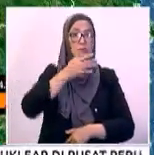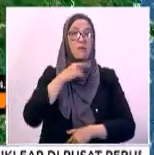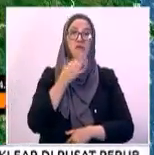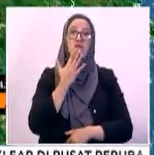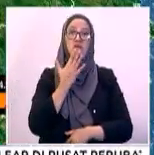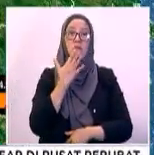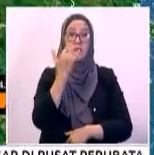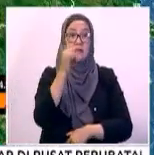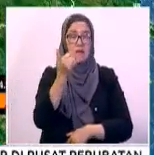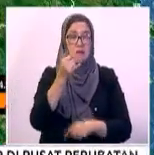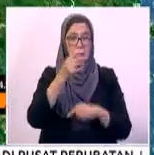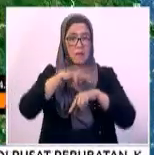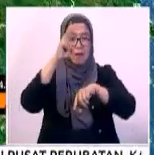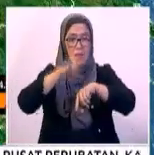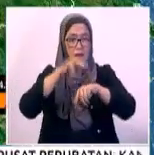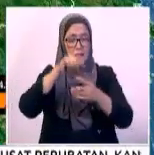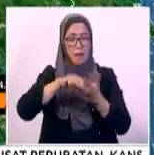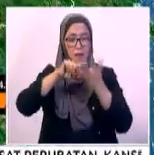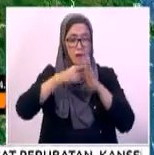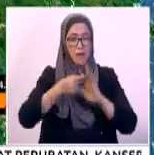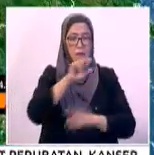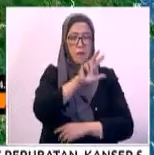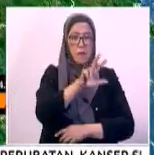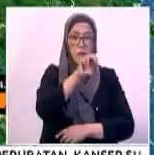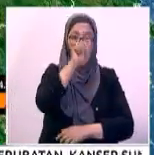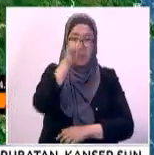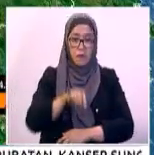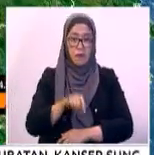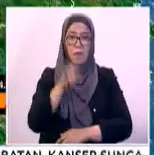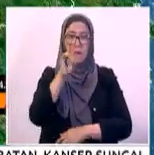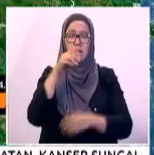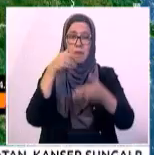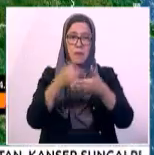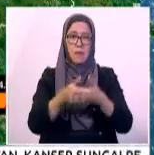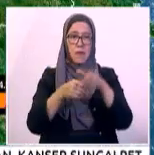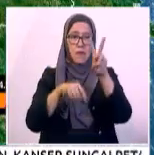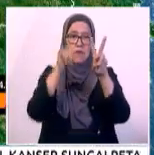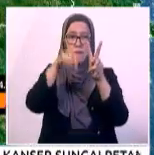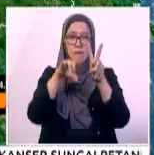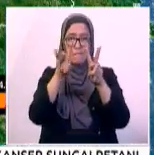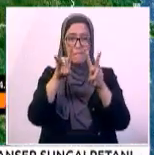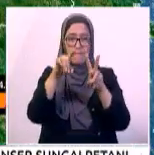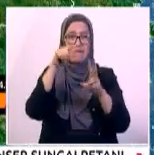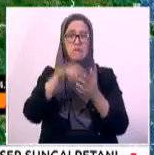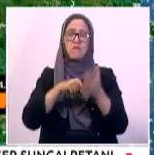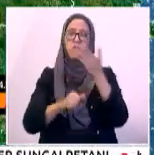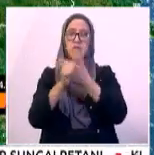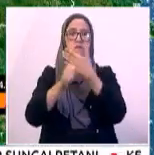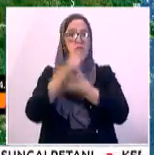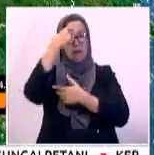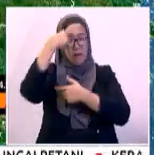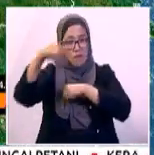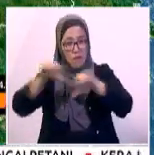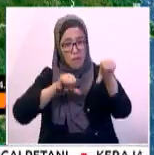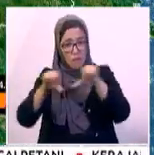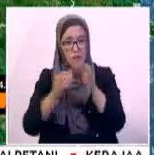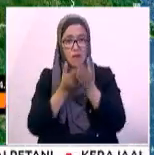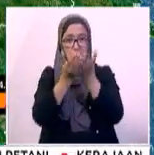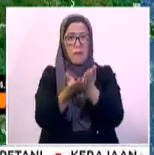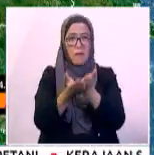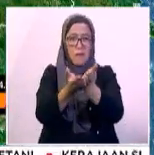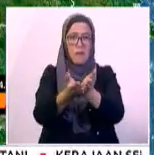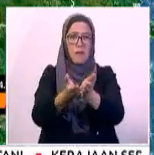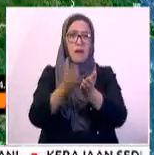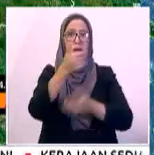berkuat kuasa bermula 30 Julai sehingga 2 Ogos nanti. Keadaan ini adalah berbahaya untuk sebarang aktiviti perkapalan,